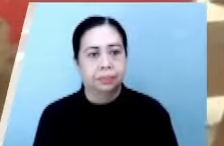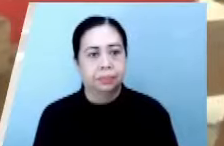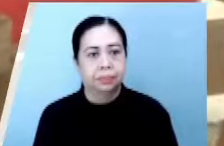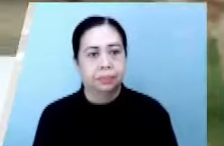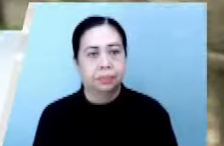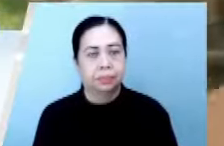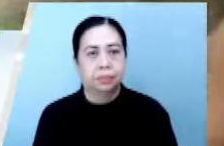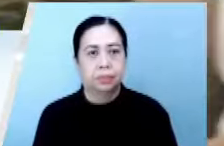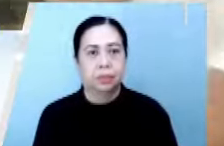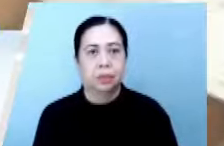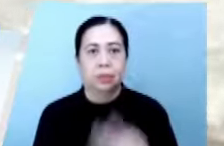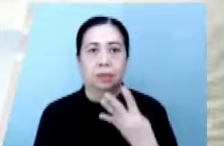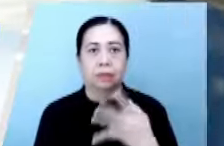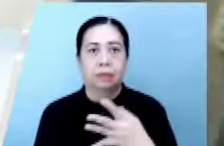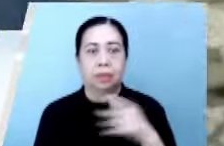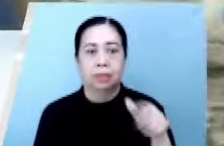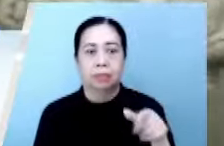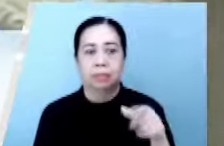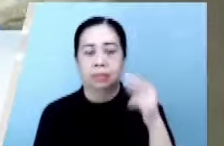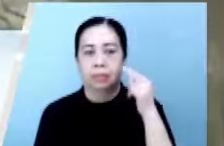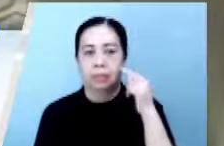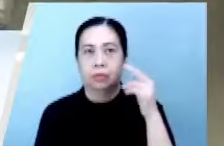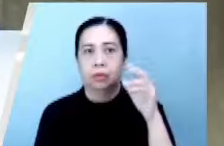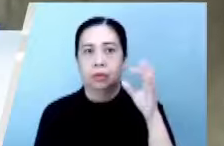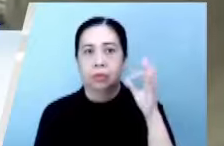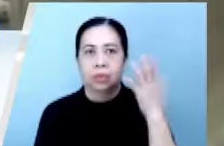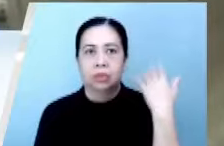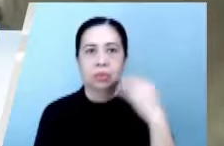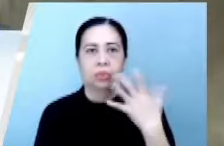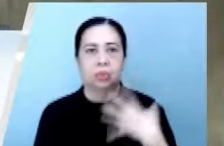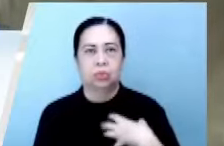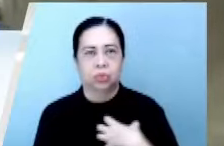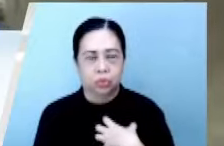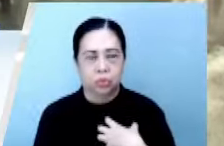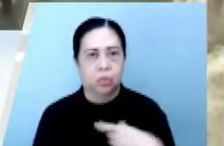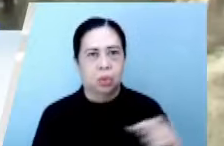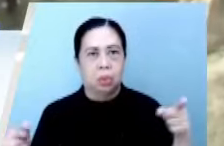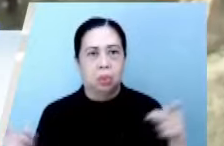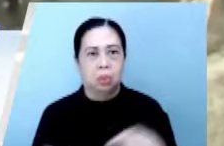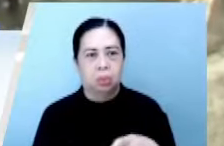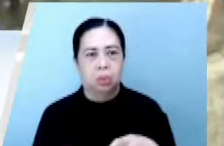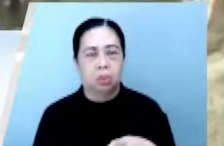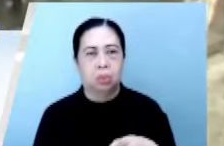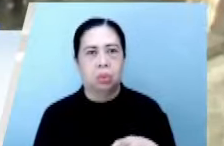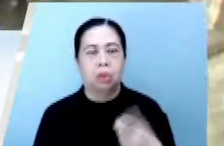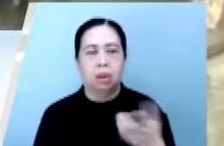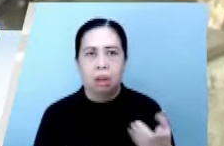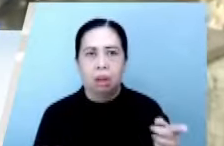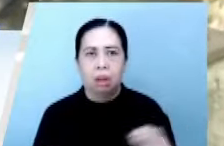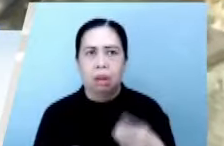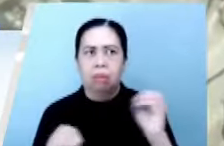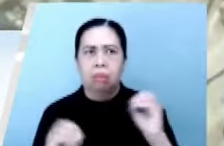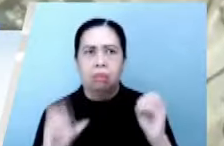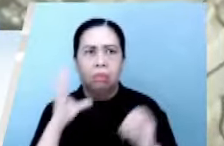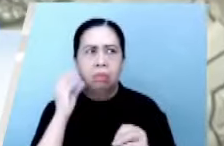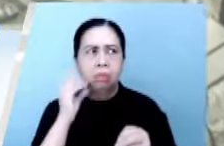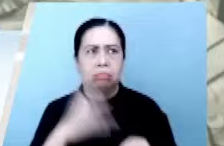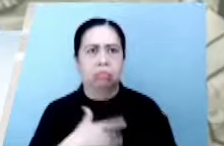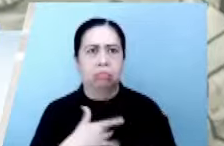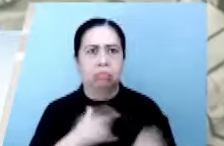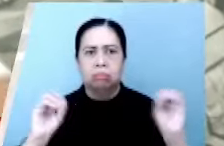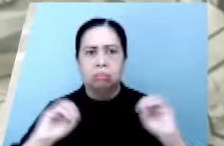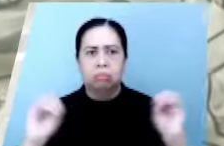45 anyos si Milo Florendo ng mass stroke. Isang iglap na walang pinanggalingan dahil wala naman daw siyang nararamdaman. Wala